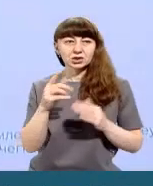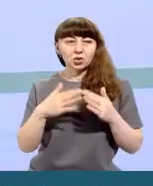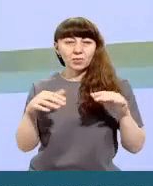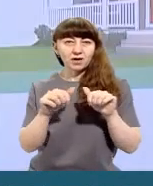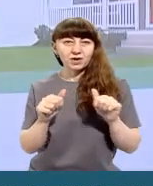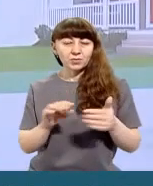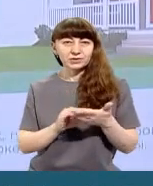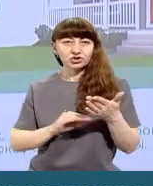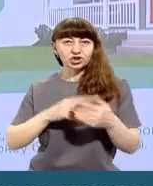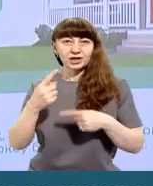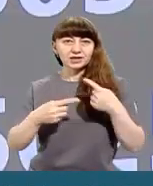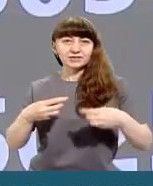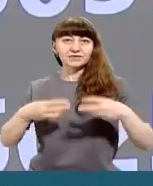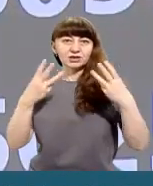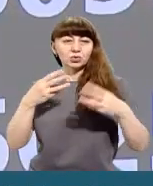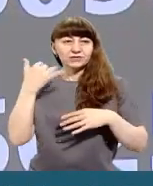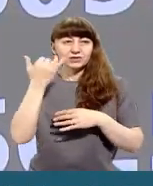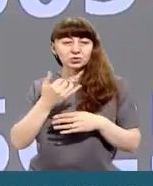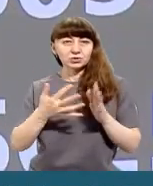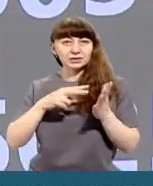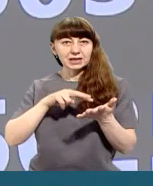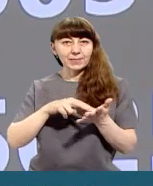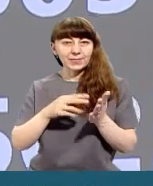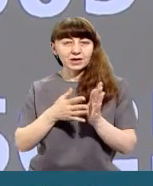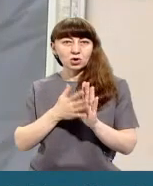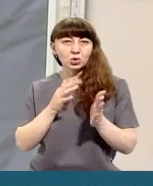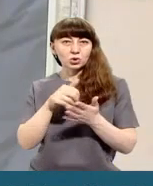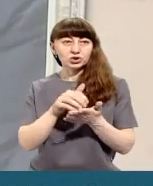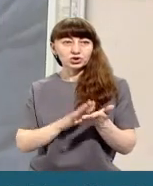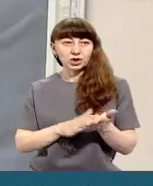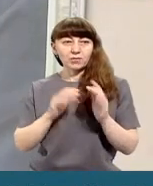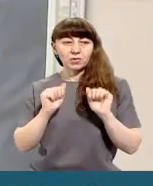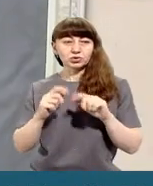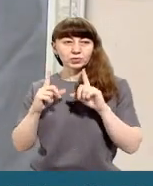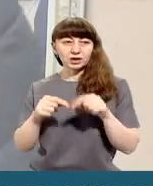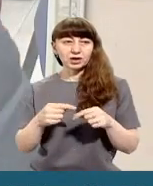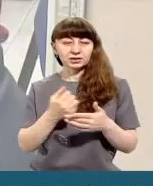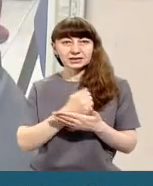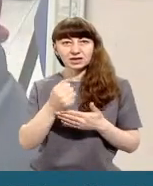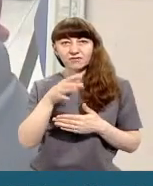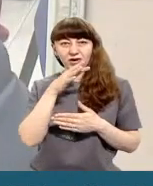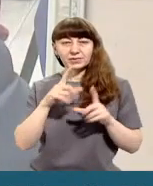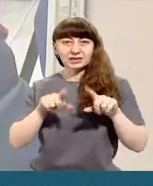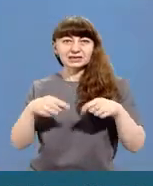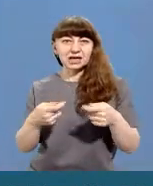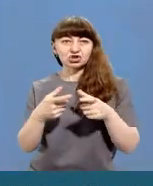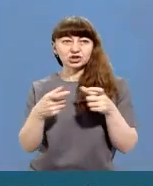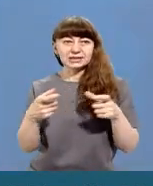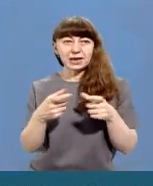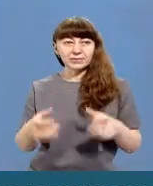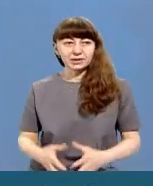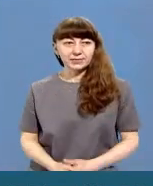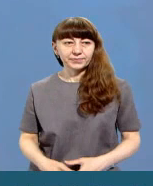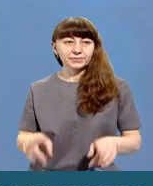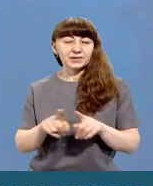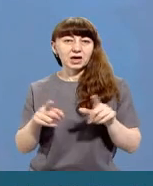заявление посредством видеозвонка и забронировав очередь, клиент может прибыть в спеццон к назначенному времени для сдачи экзамена. Также